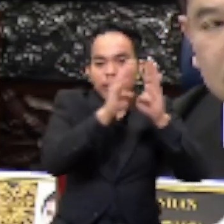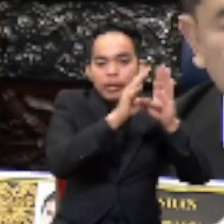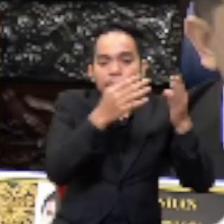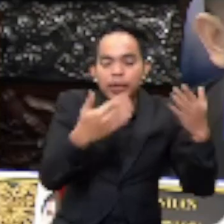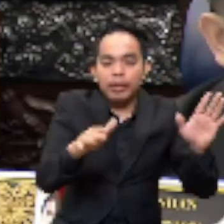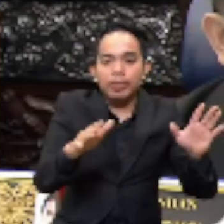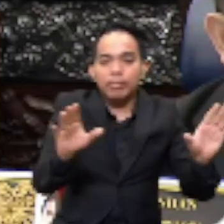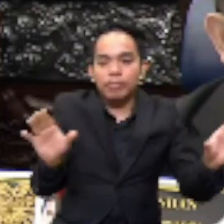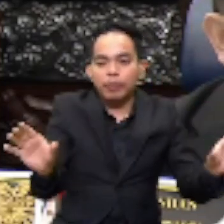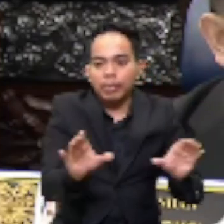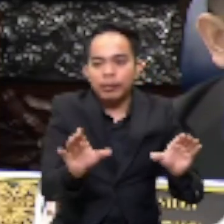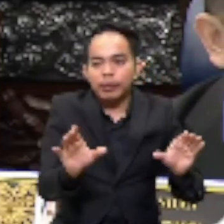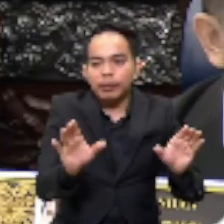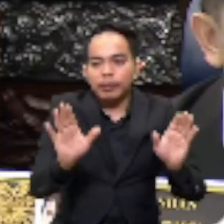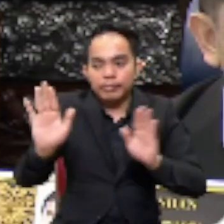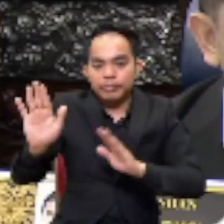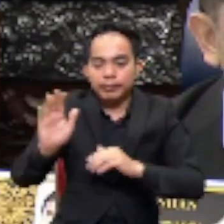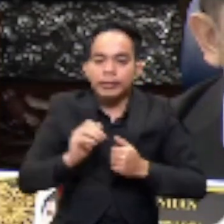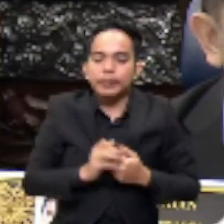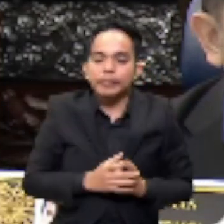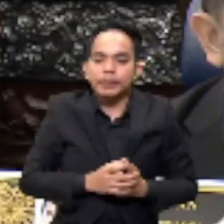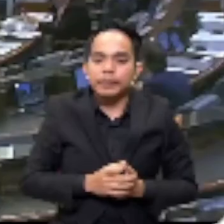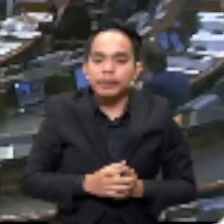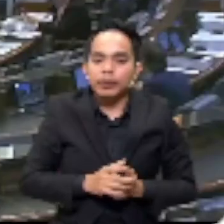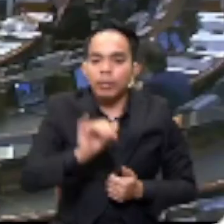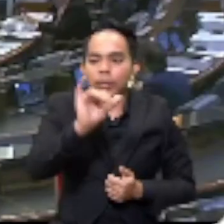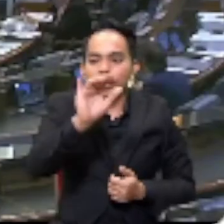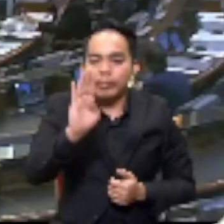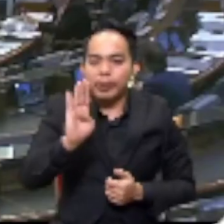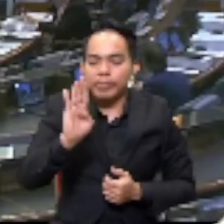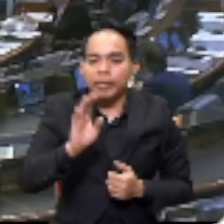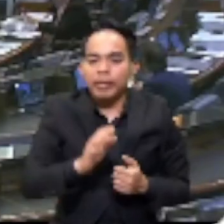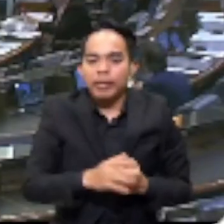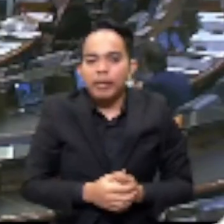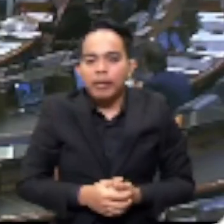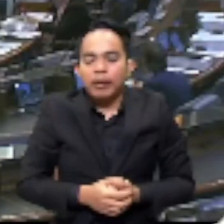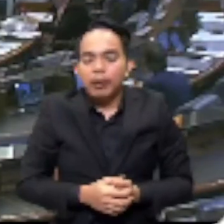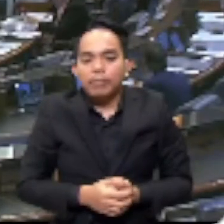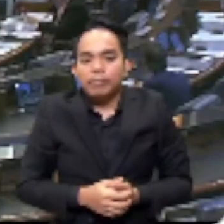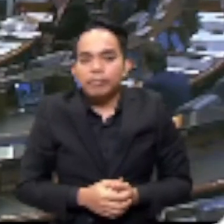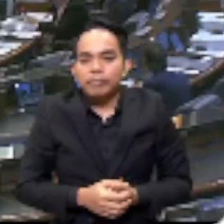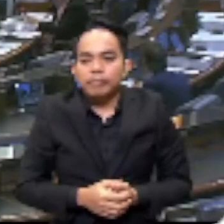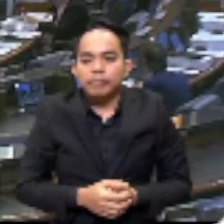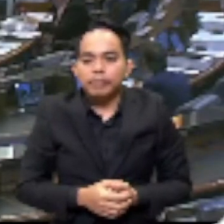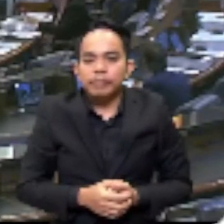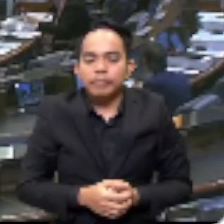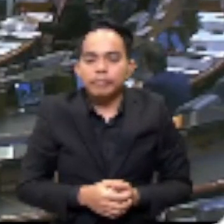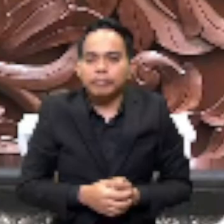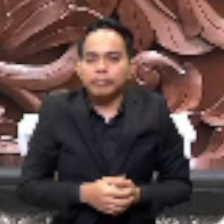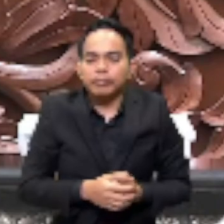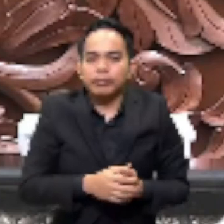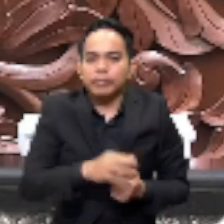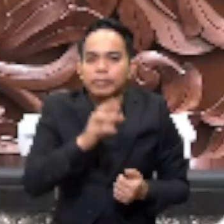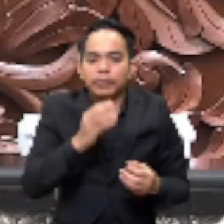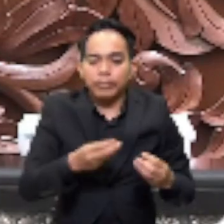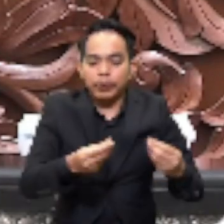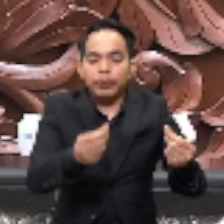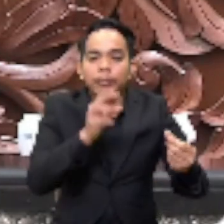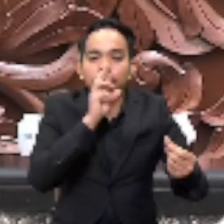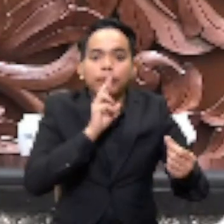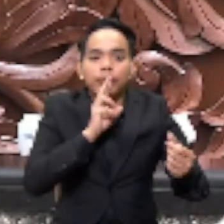berhormat menteri sebentar yang berhormat tanah merah yang berhormat S